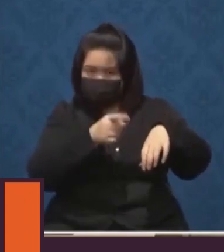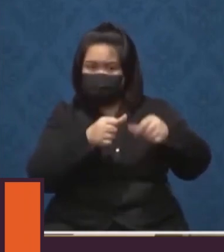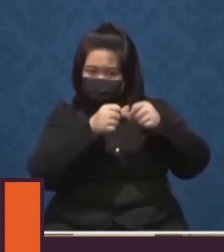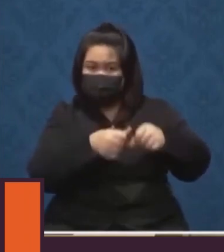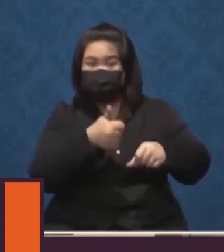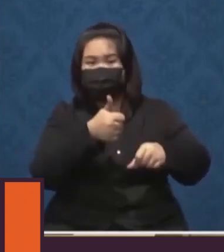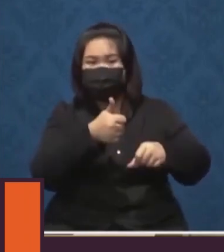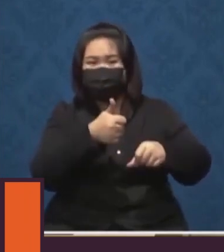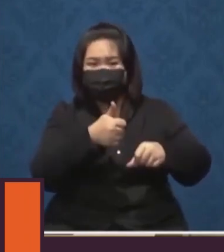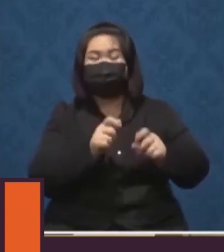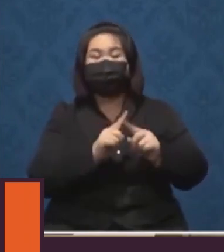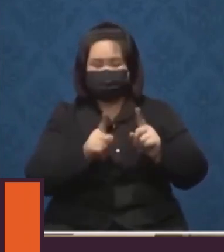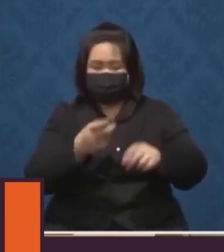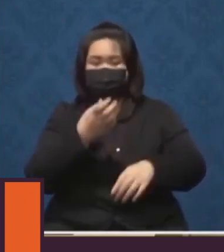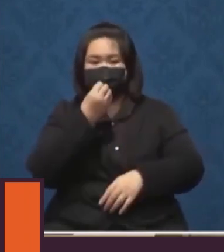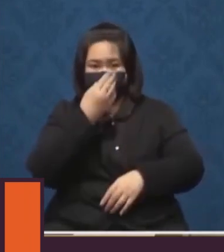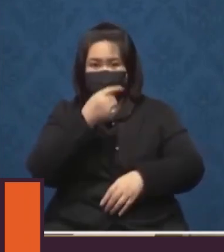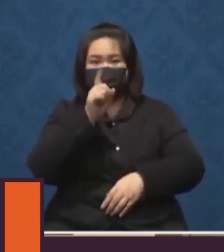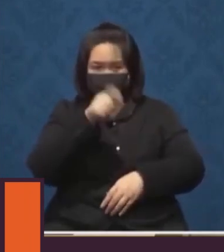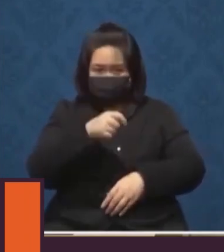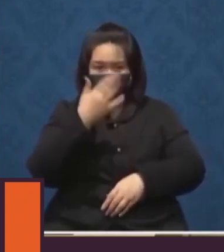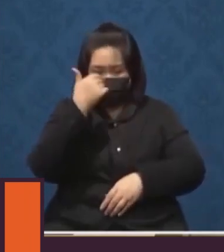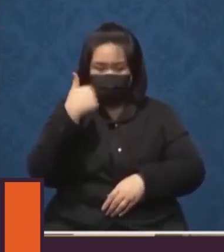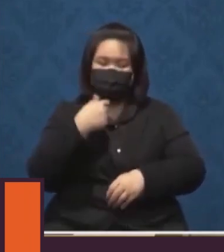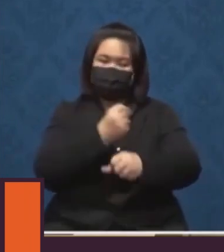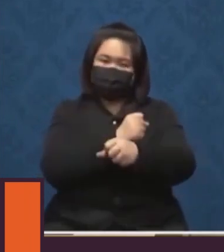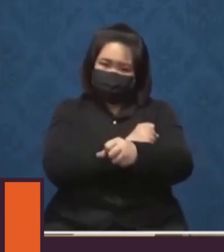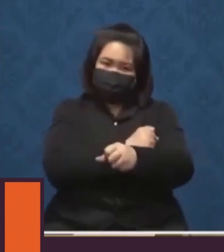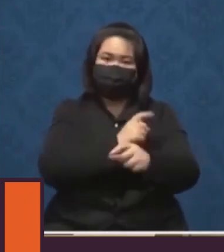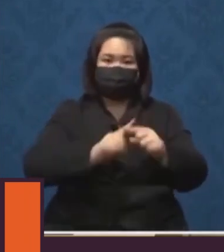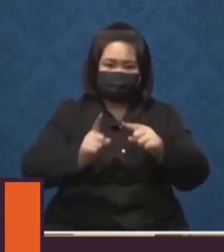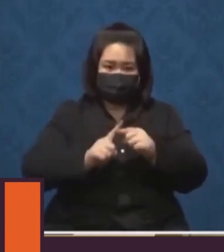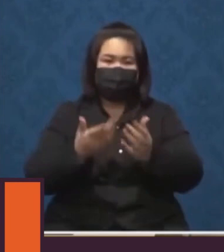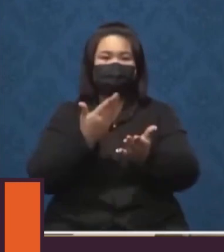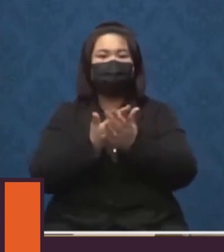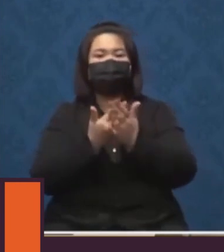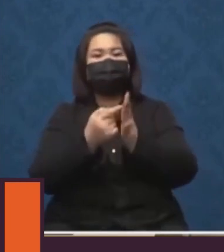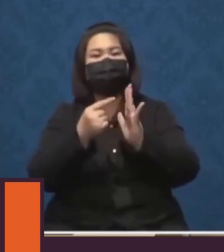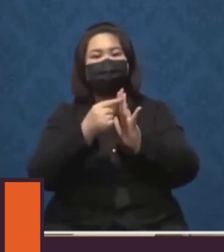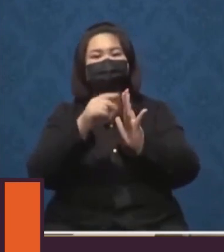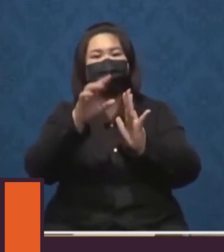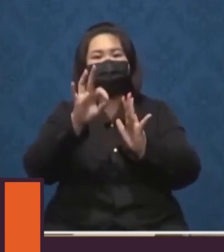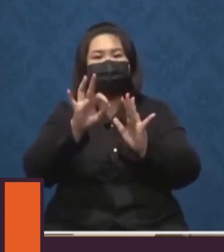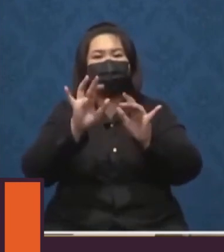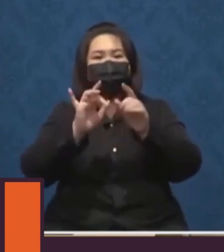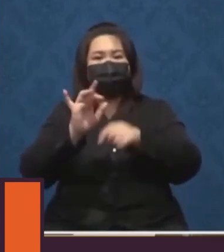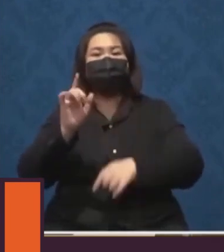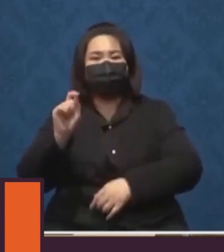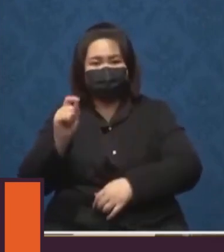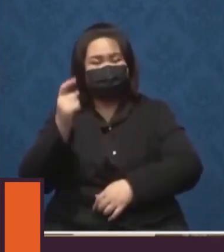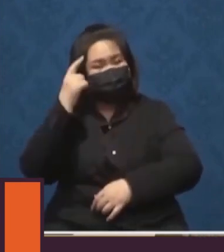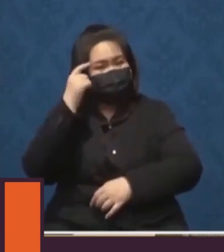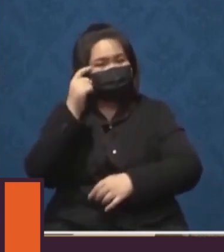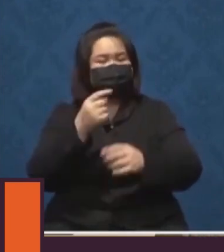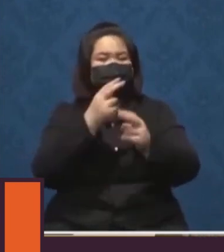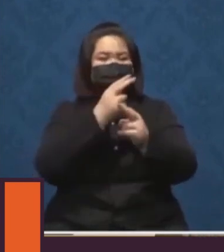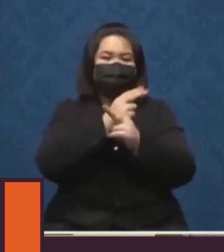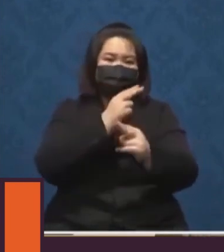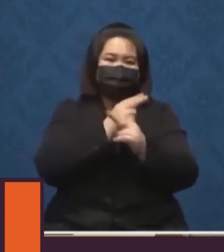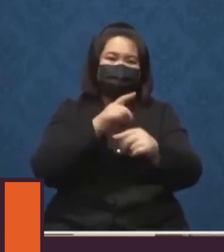เบี้ยอยู่นอกจากค่าบริหารจัดการกองทุนแล้วเงินเฟ้อก็เป็นอีกส่วนหนึ่งที่สำคัญในการเอามาคิดคำนึงค่าดอกเบี้ย